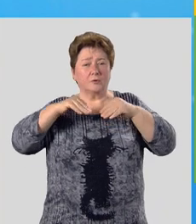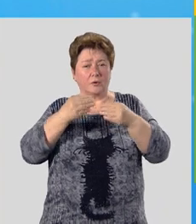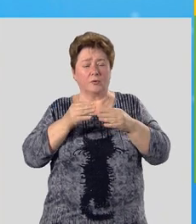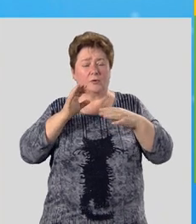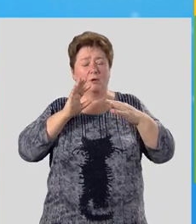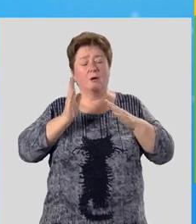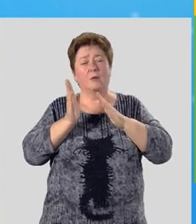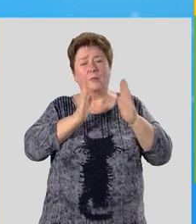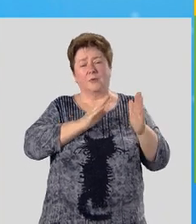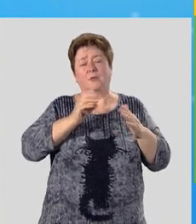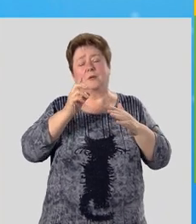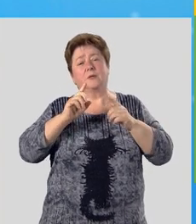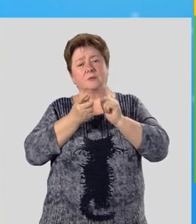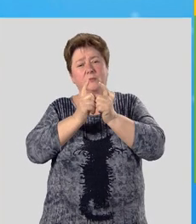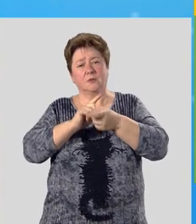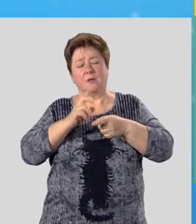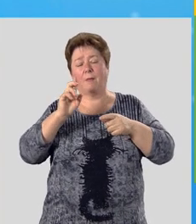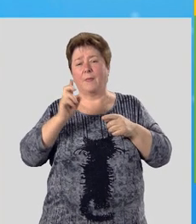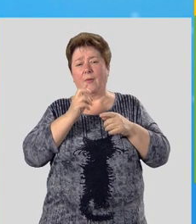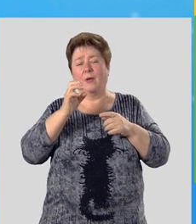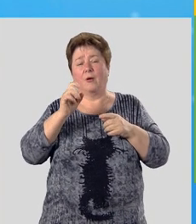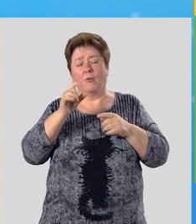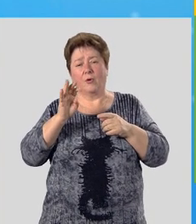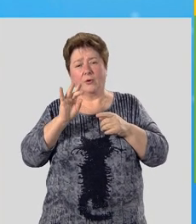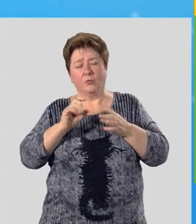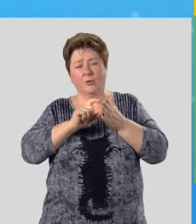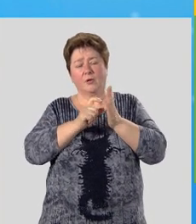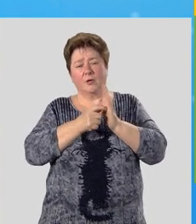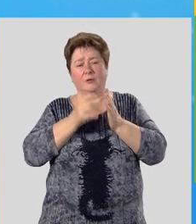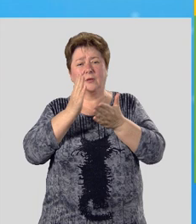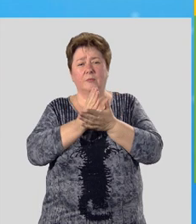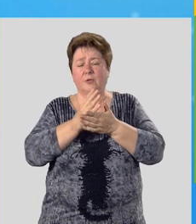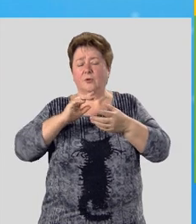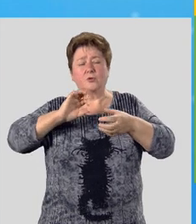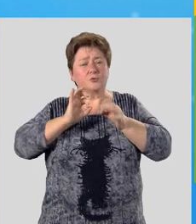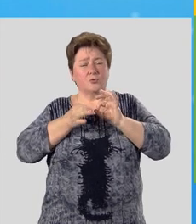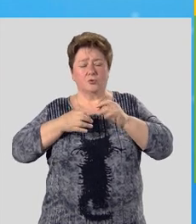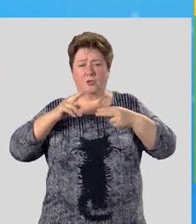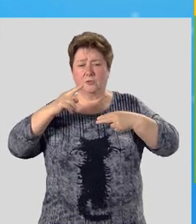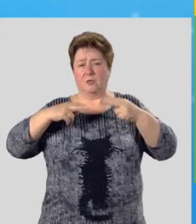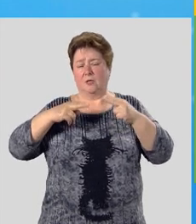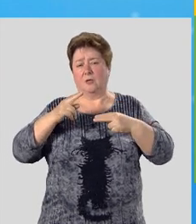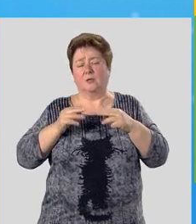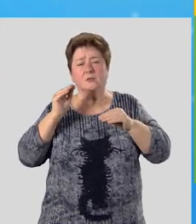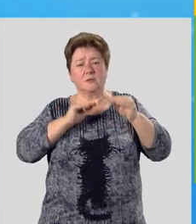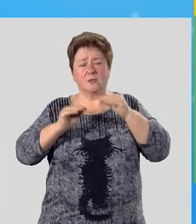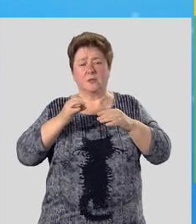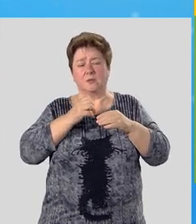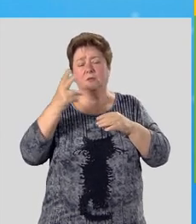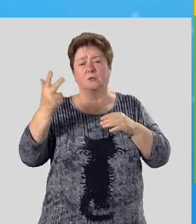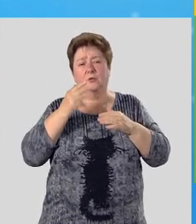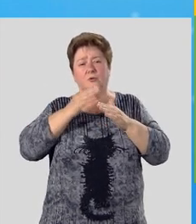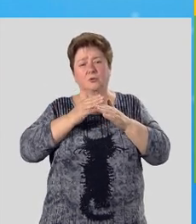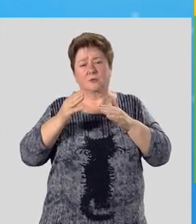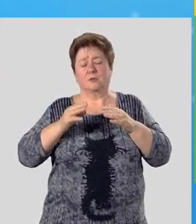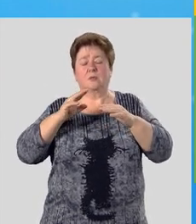обеспечивают процесс биосинтеза белка. Эукариотная клетка имеет сложное строение. Она состоит из трех